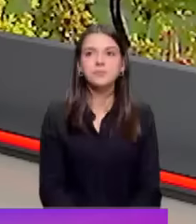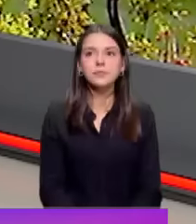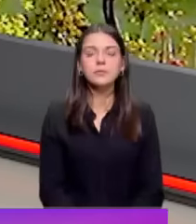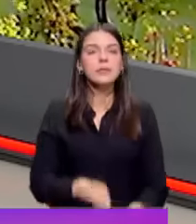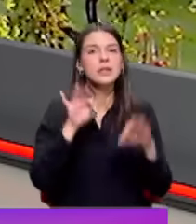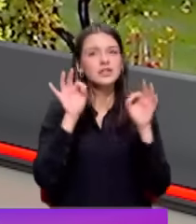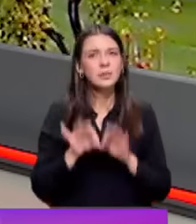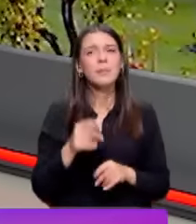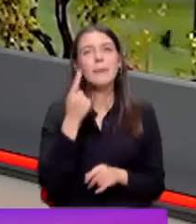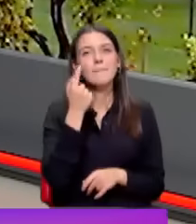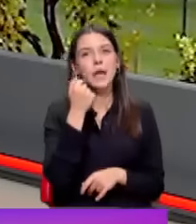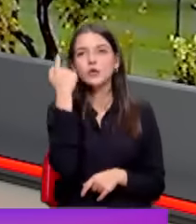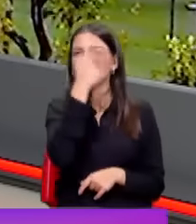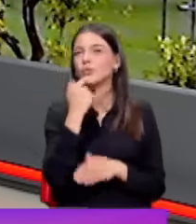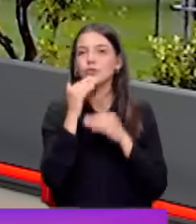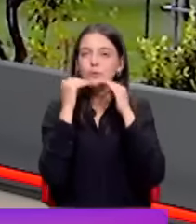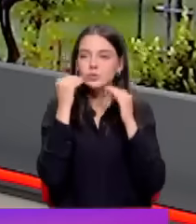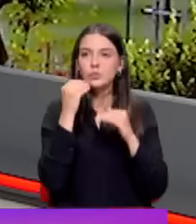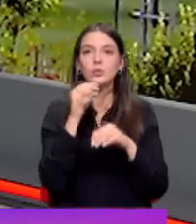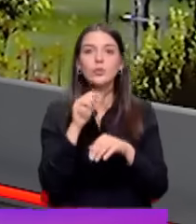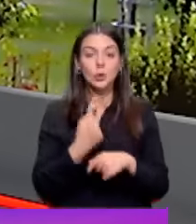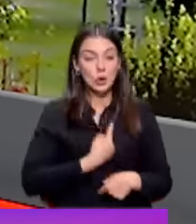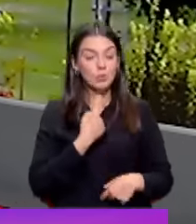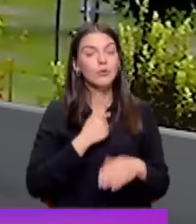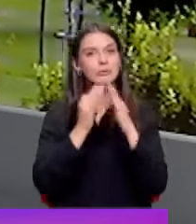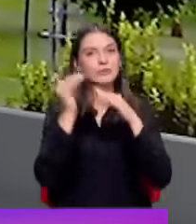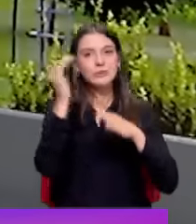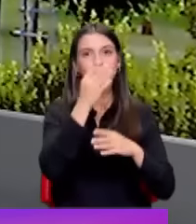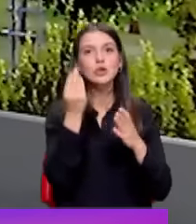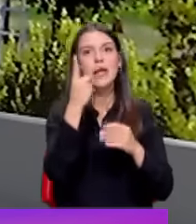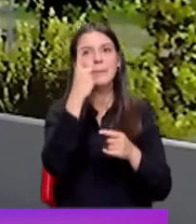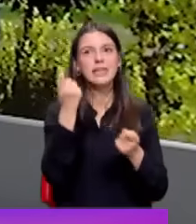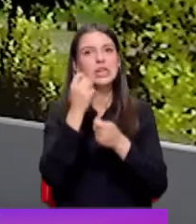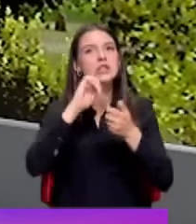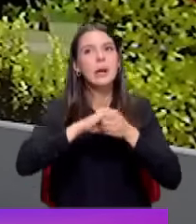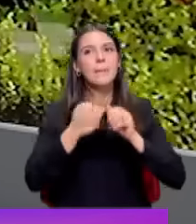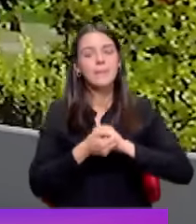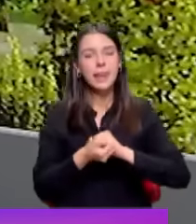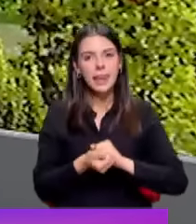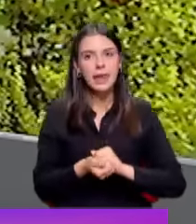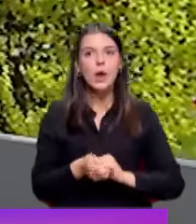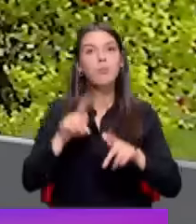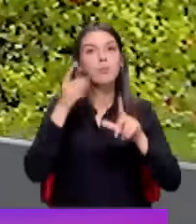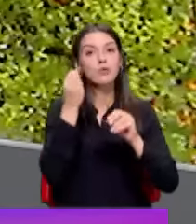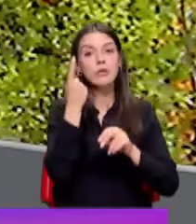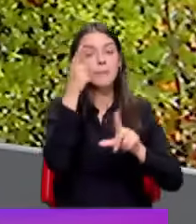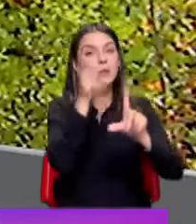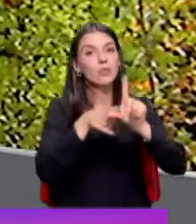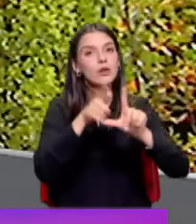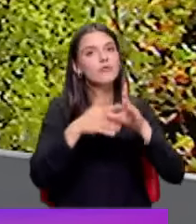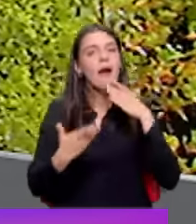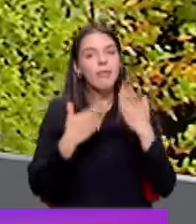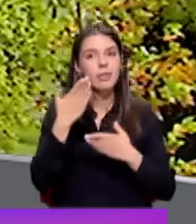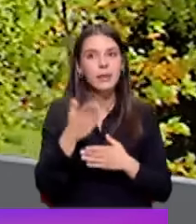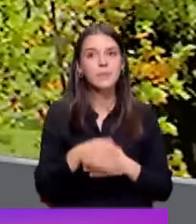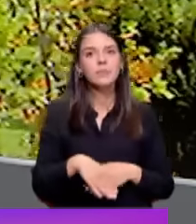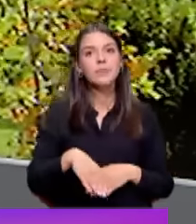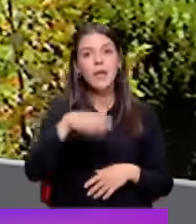Şimdi ise biraz yüzümüz gülsün, umudumuz artsın. Güzel bir işbirliği, güzel bir projeden bahsedelim.